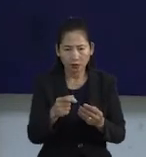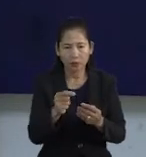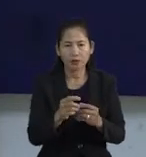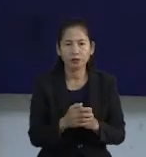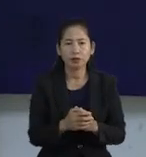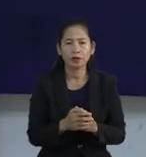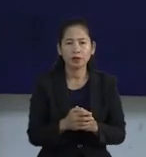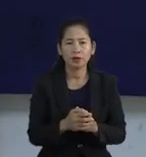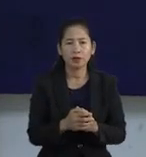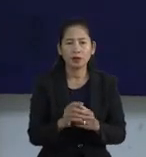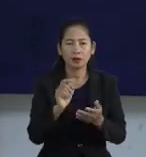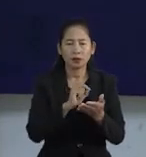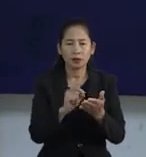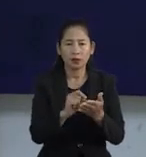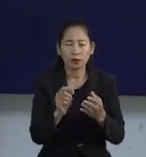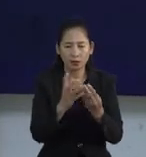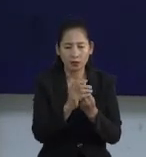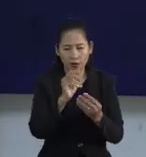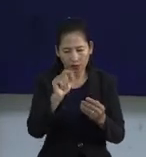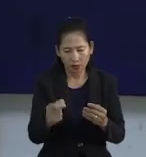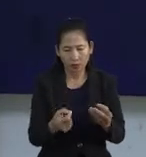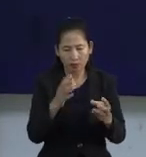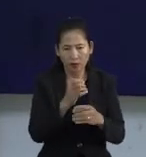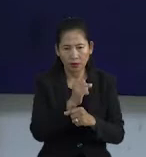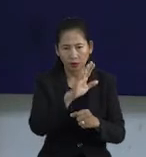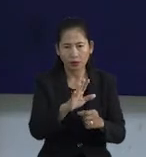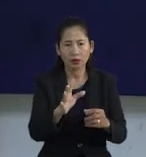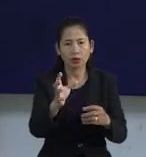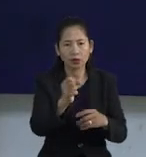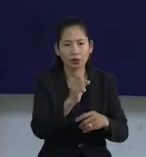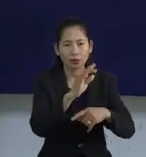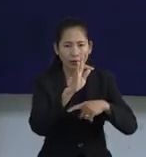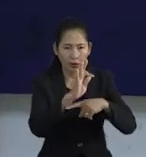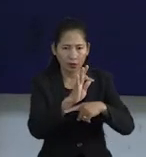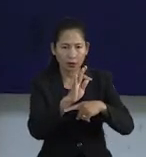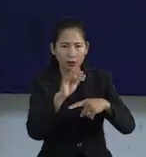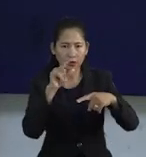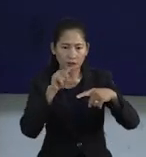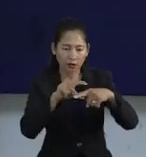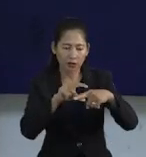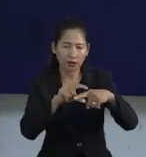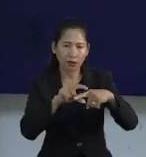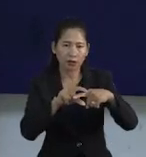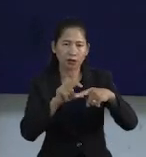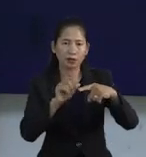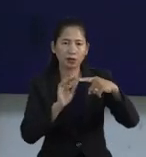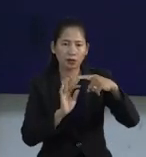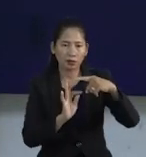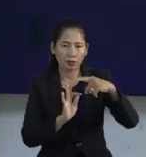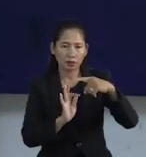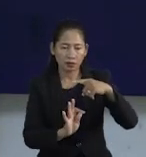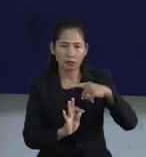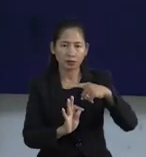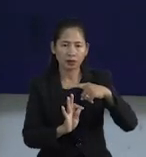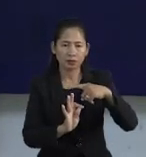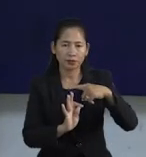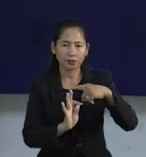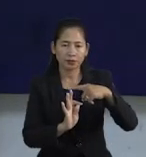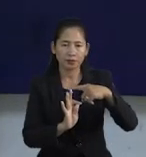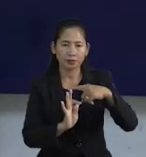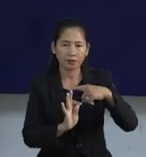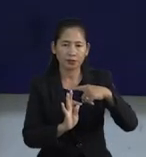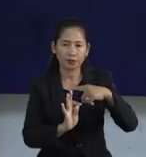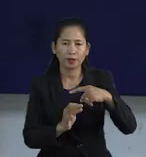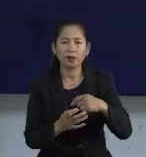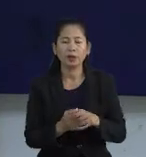hiện và đâm bây xế chồng nuôn tu sập hiện bán con trời giọt hiện giọt và cháy áo ấy hiện hiện bài